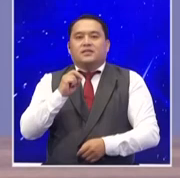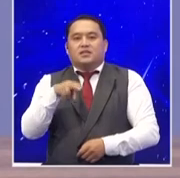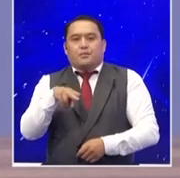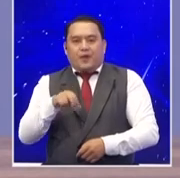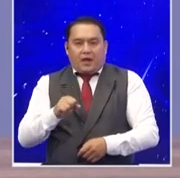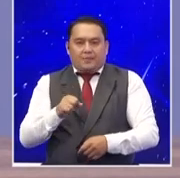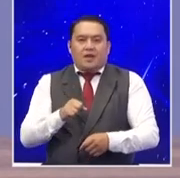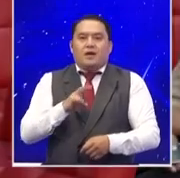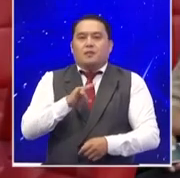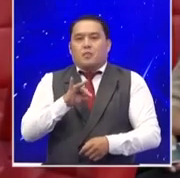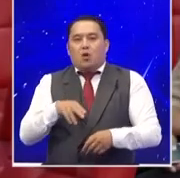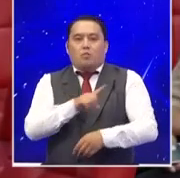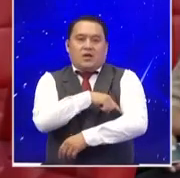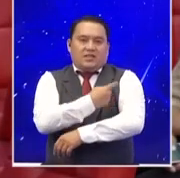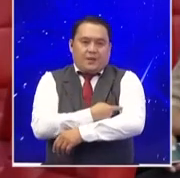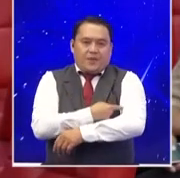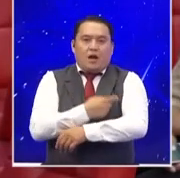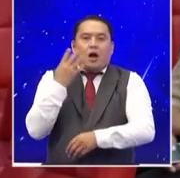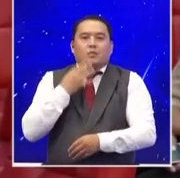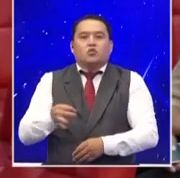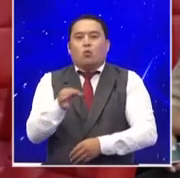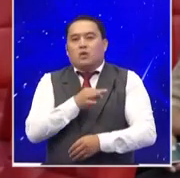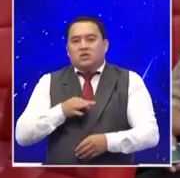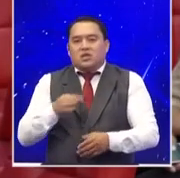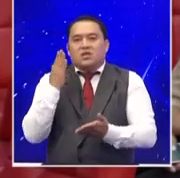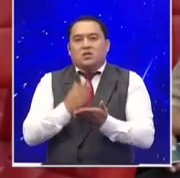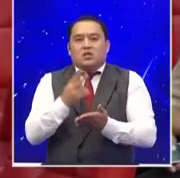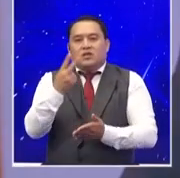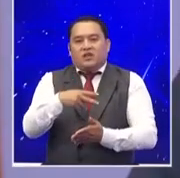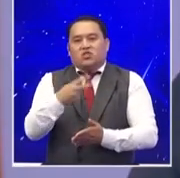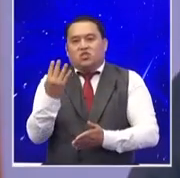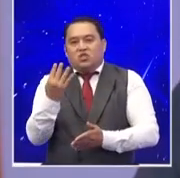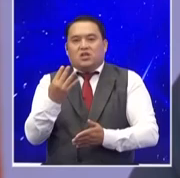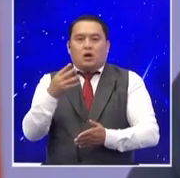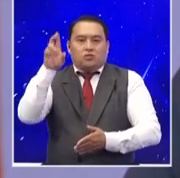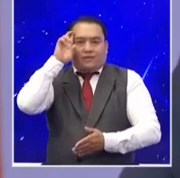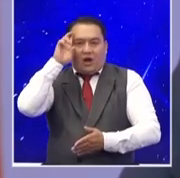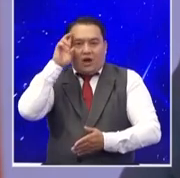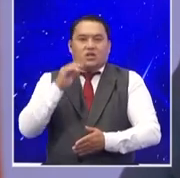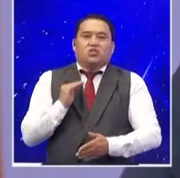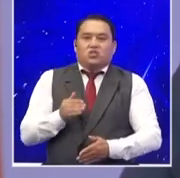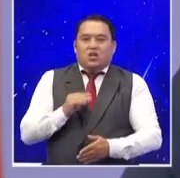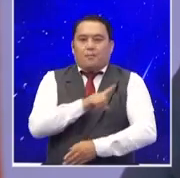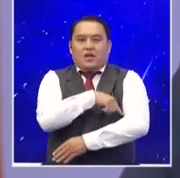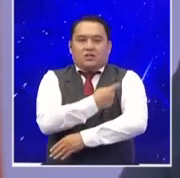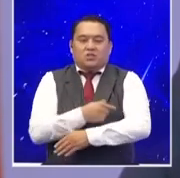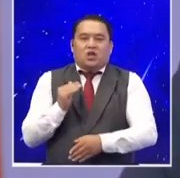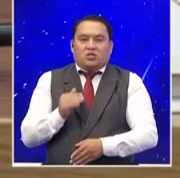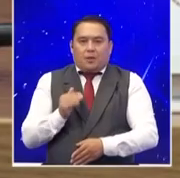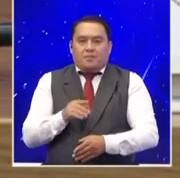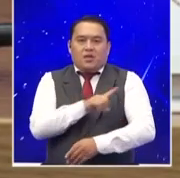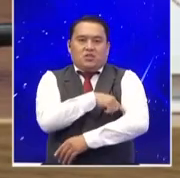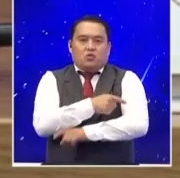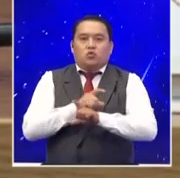и второе непосредственно в поликлинике. На сегодня в Алматинской области функционирует 24 государственных и 11 частных